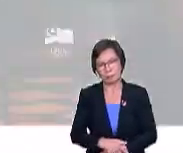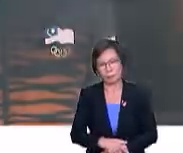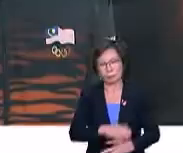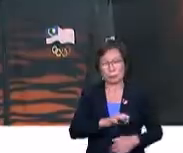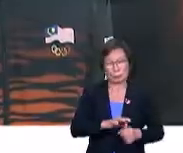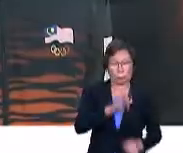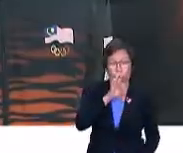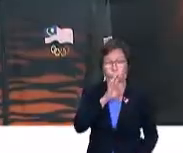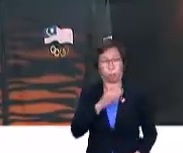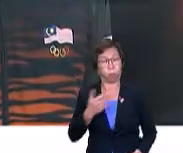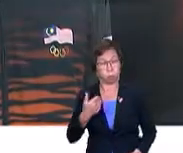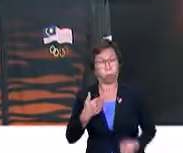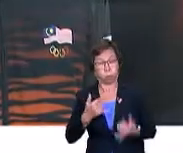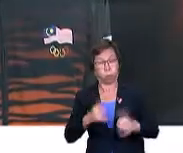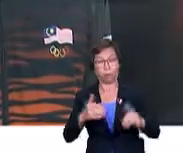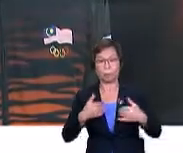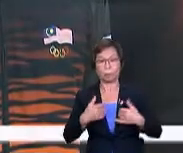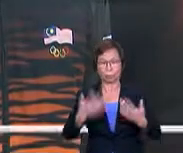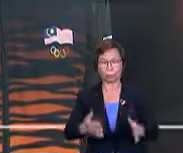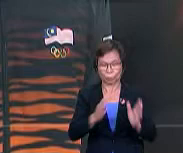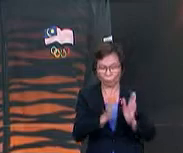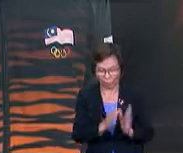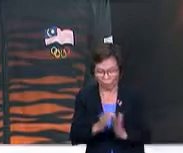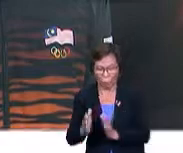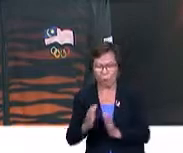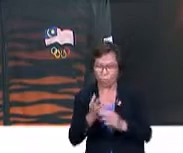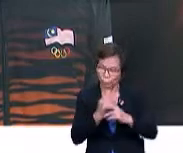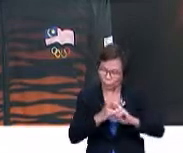ada. Sekarang sudah memang prepare everything.